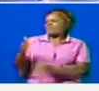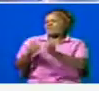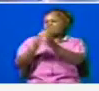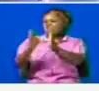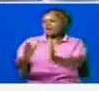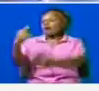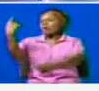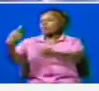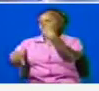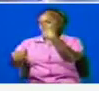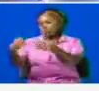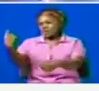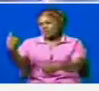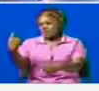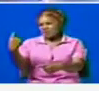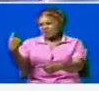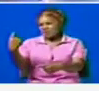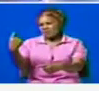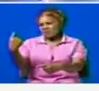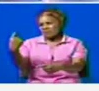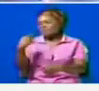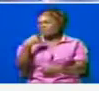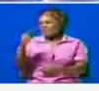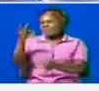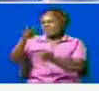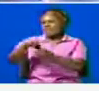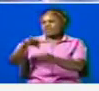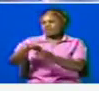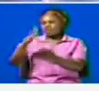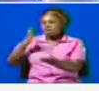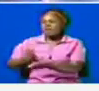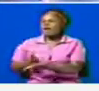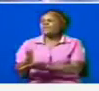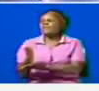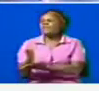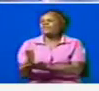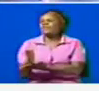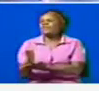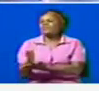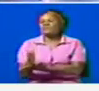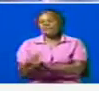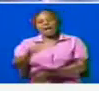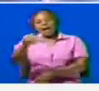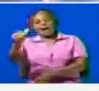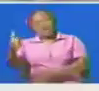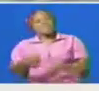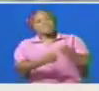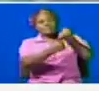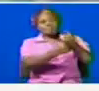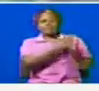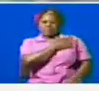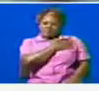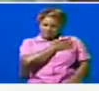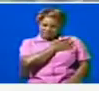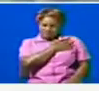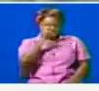wao ameshinda kwa sababu wameshikilia kwamba uchaguzi huu ulikuwa ni wa haki. Wale ambao wanamwenzi Raila Odinga